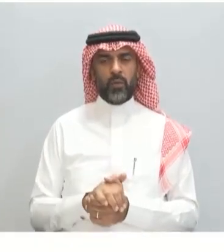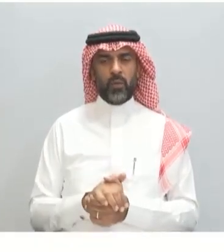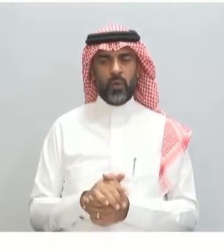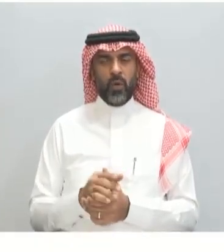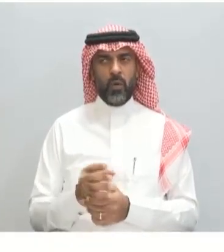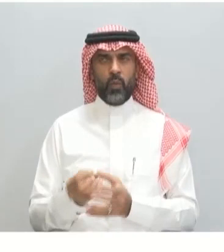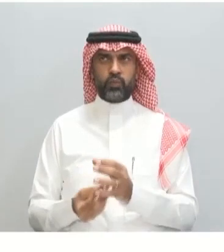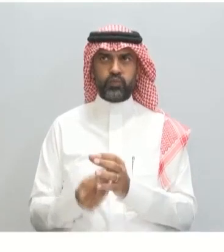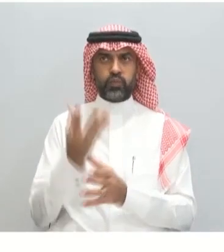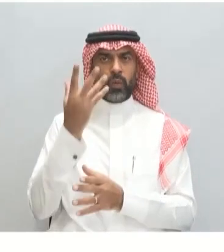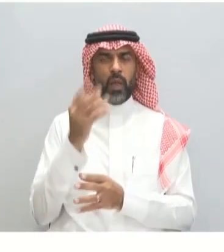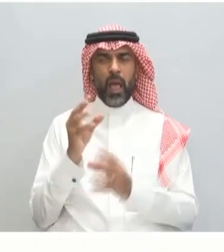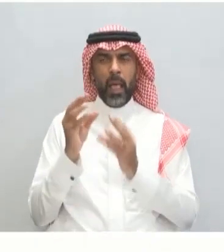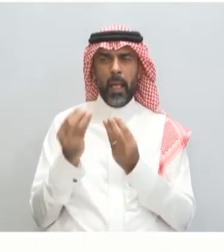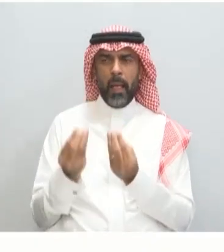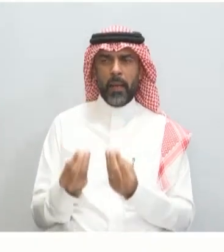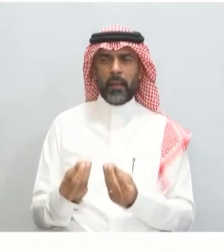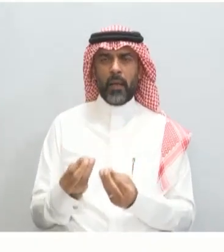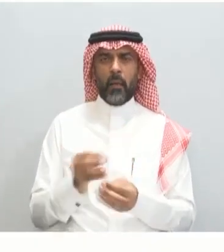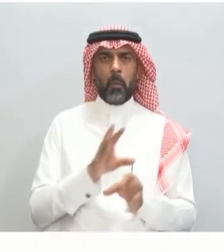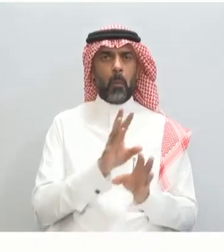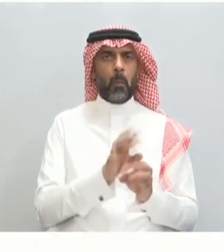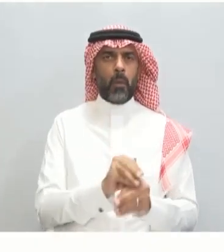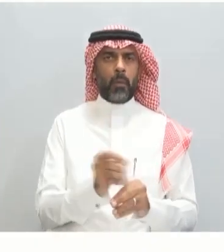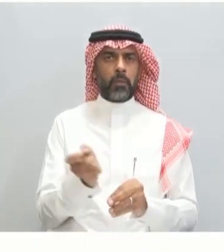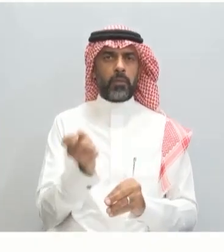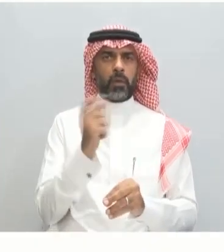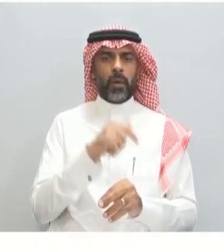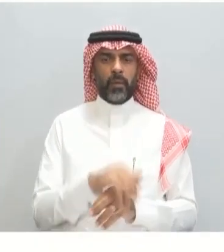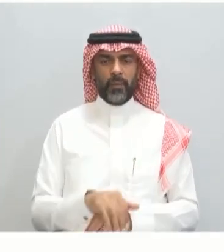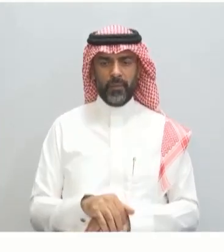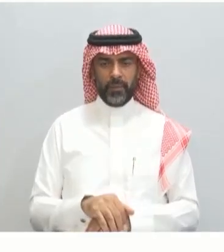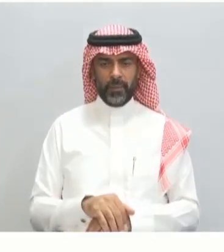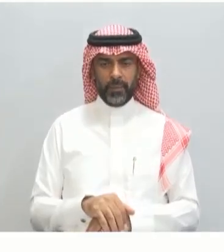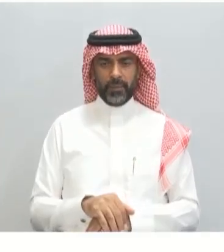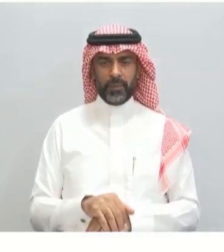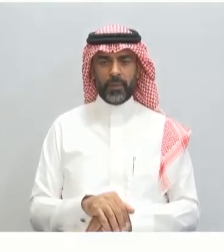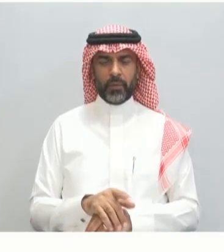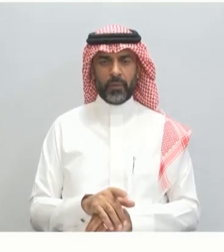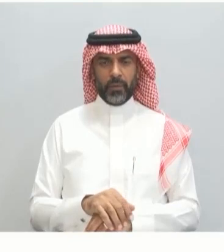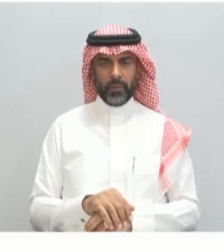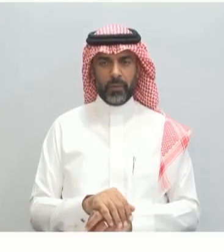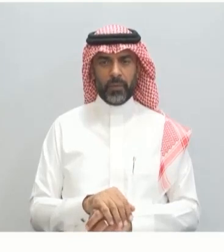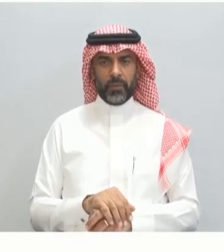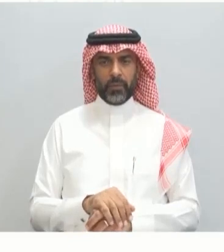هادئه خامده ما هي الاثار المترتبه على